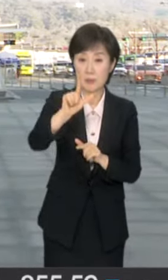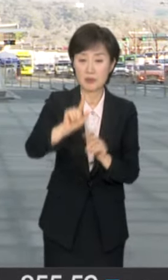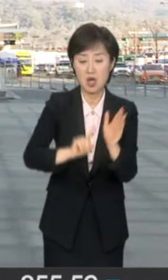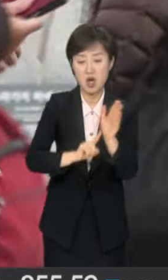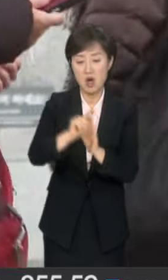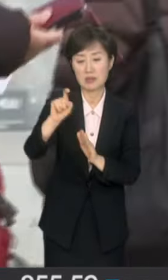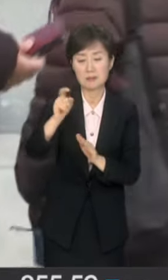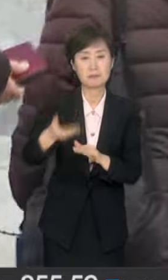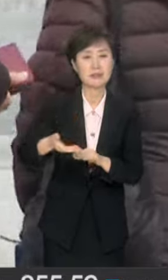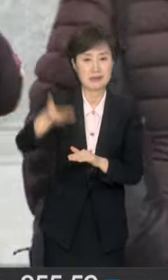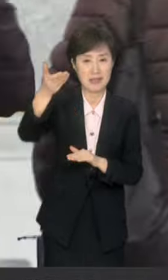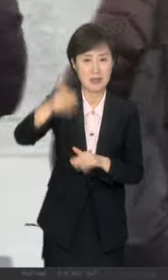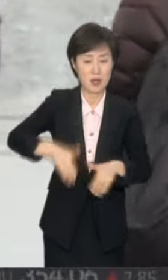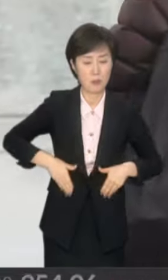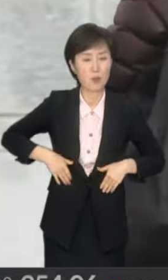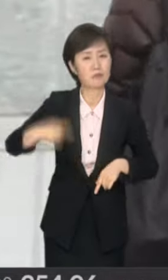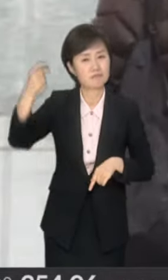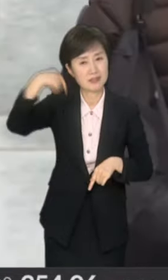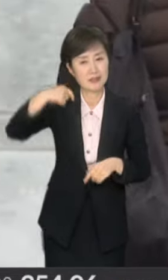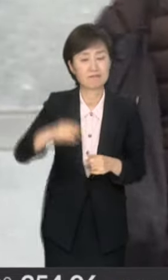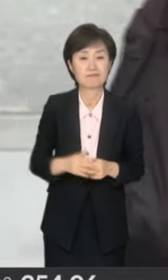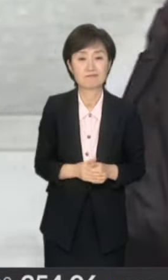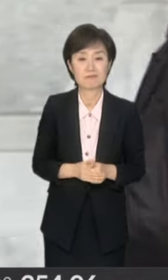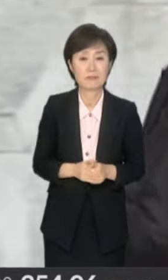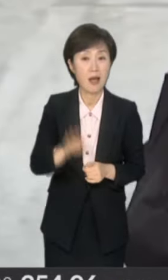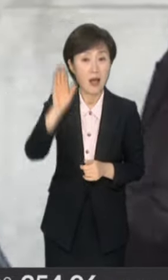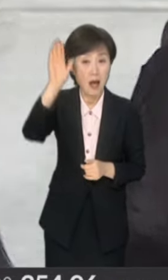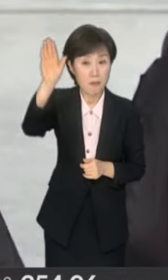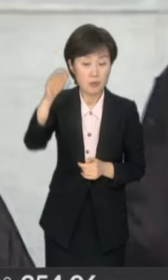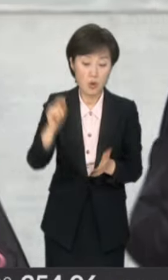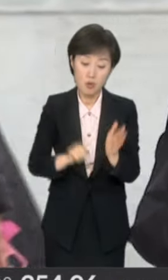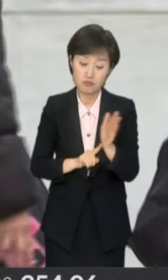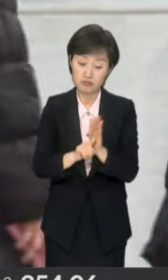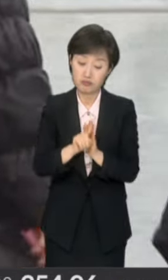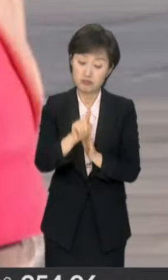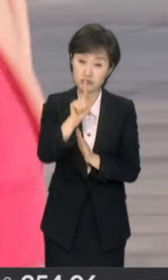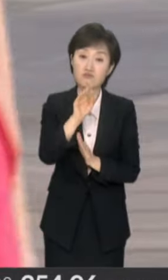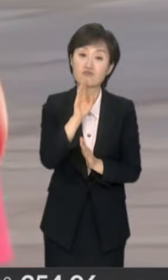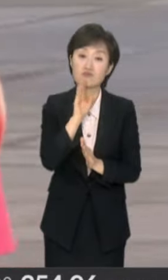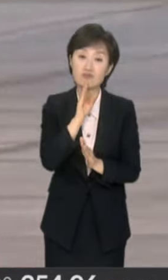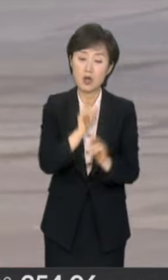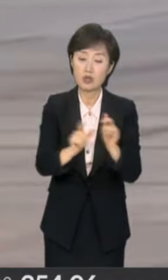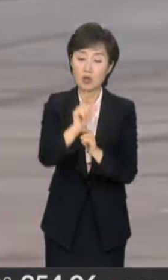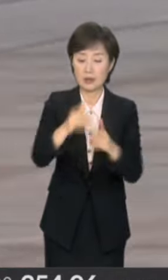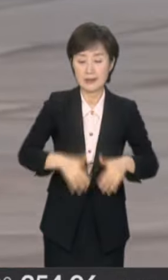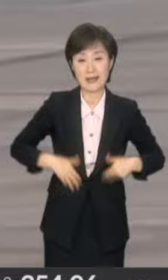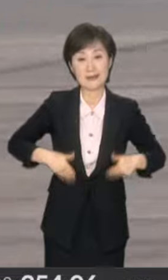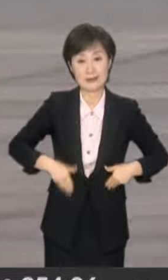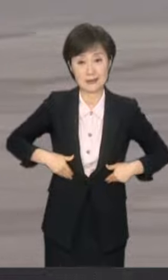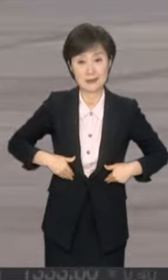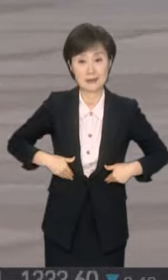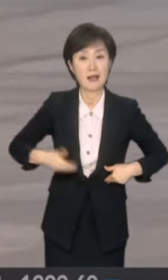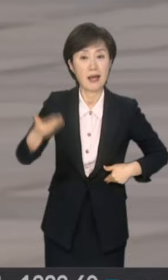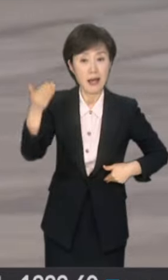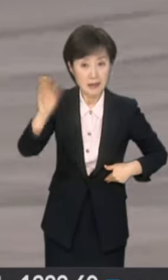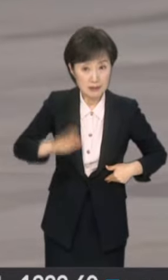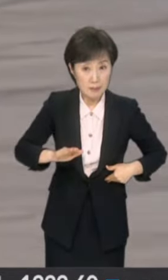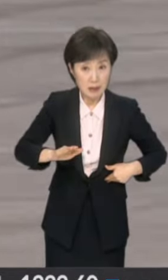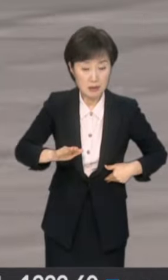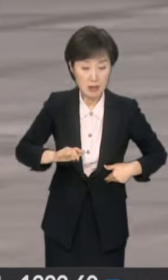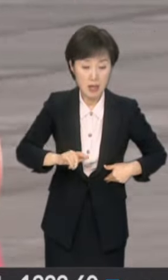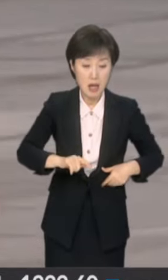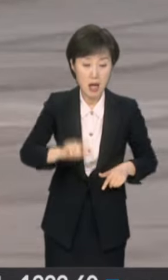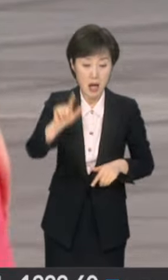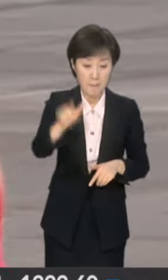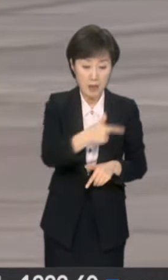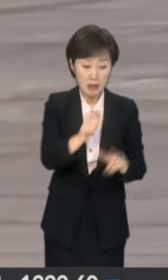10도를 넘어서며 초봄처럼 포근하겠습니다. 앞으로 기온은 오름세를 보이며 갈수록 더 따뜻해지겠습니다. 다만 하루 사이에 기온